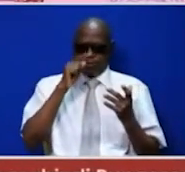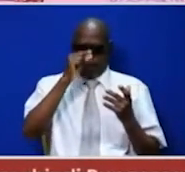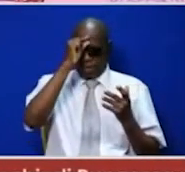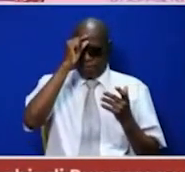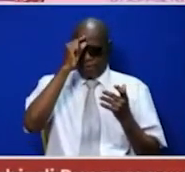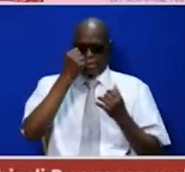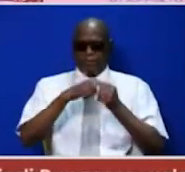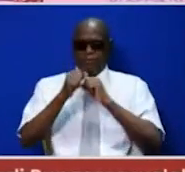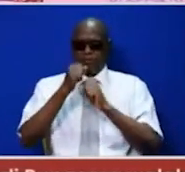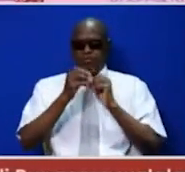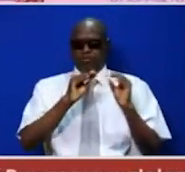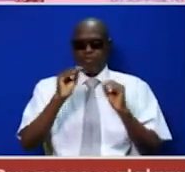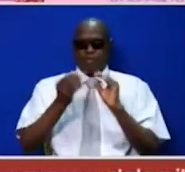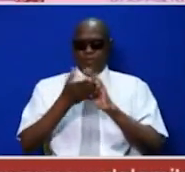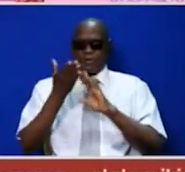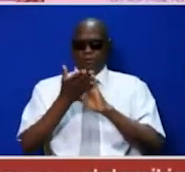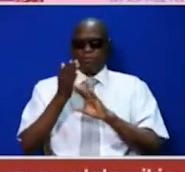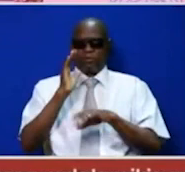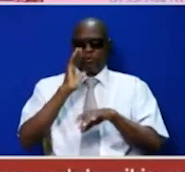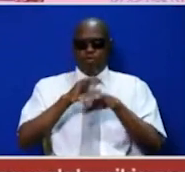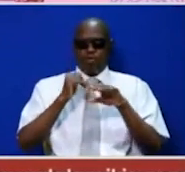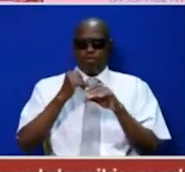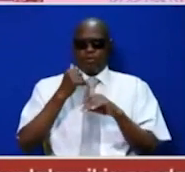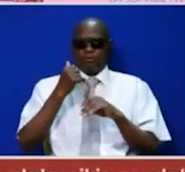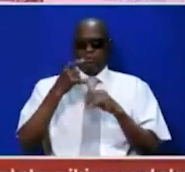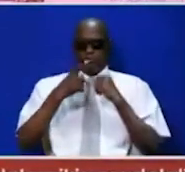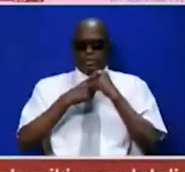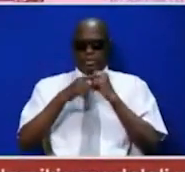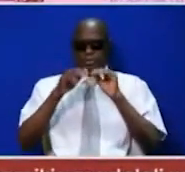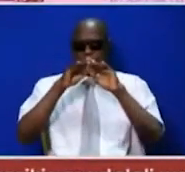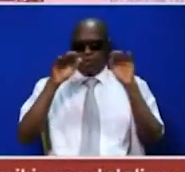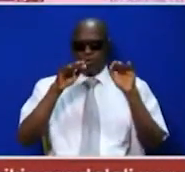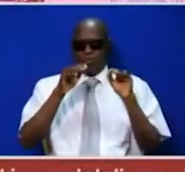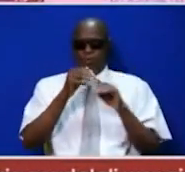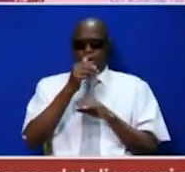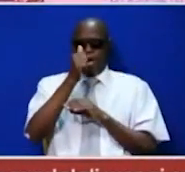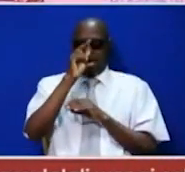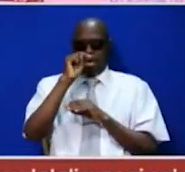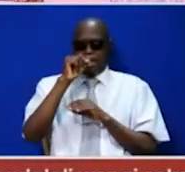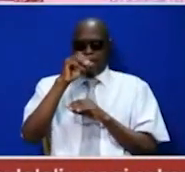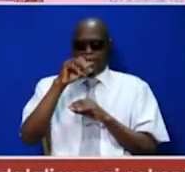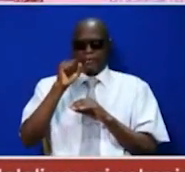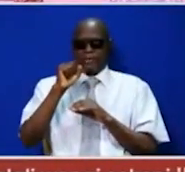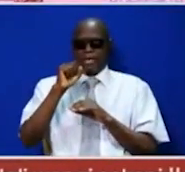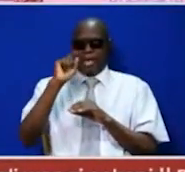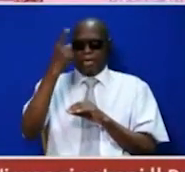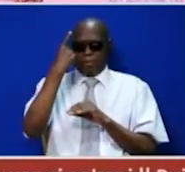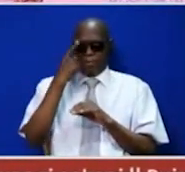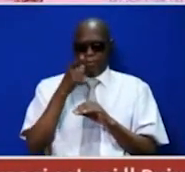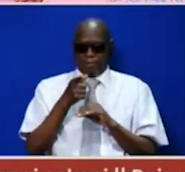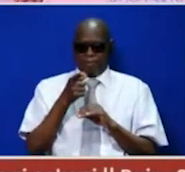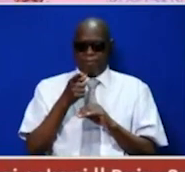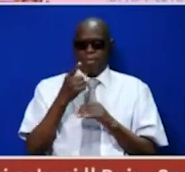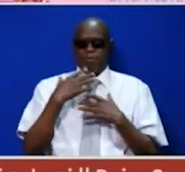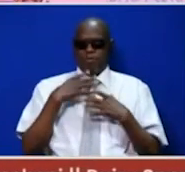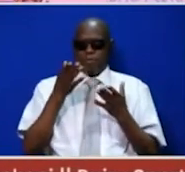government intervention to move a little bit faster, call on sixth floor in Harambe House Annex. You'll be well attended. There are people there to